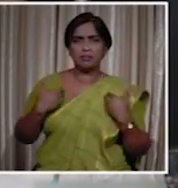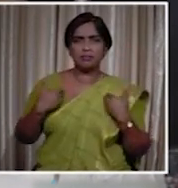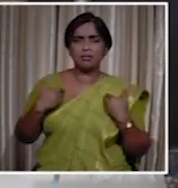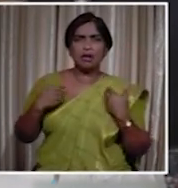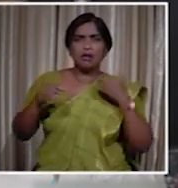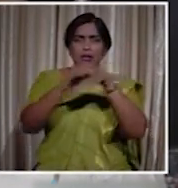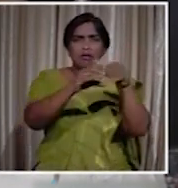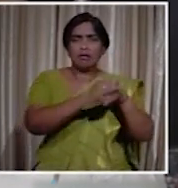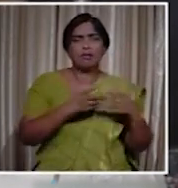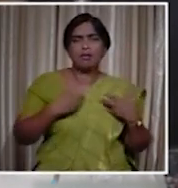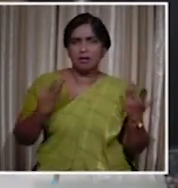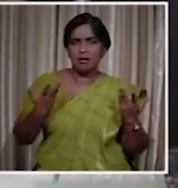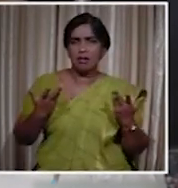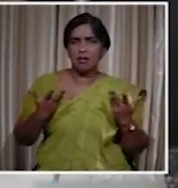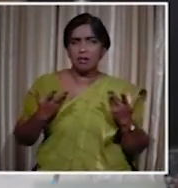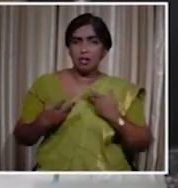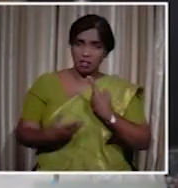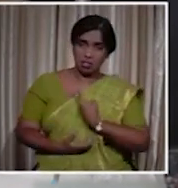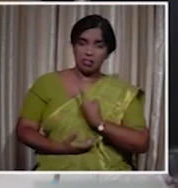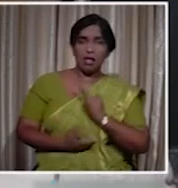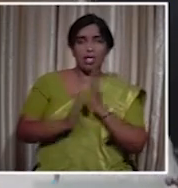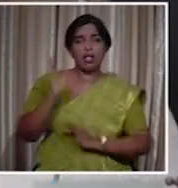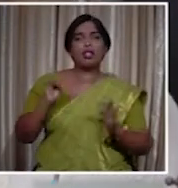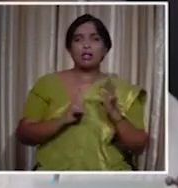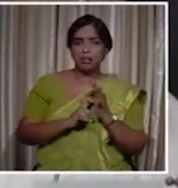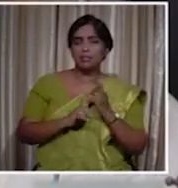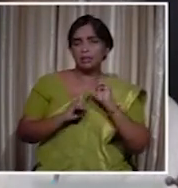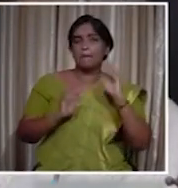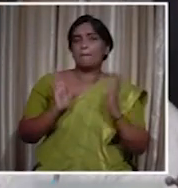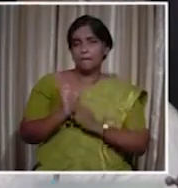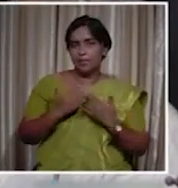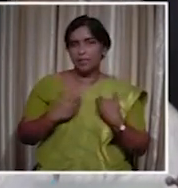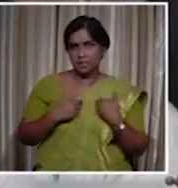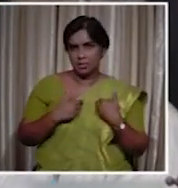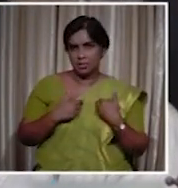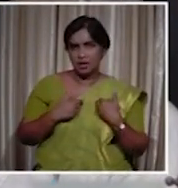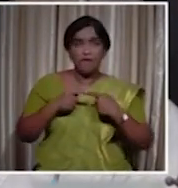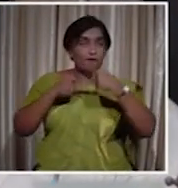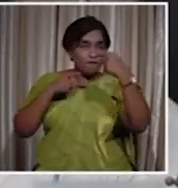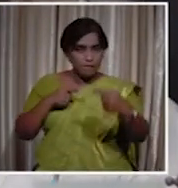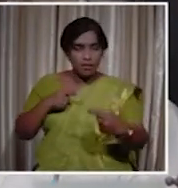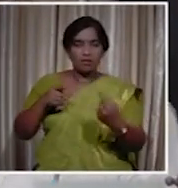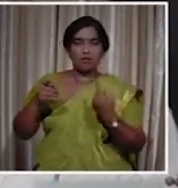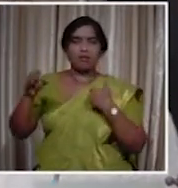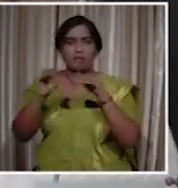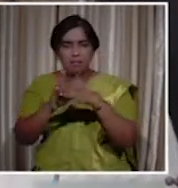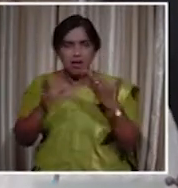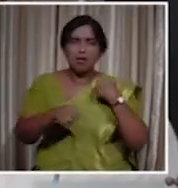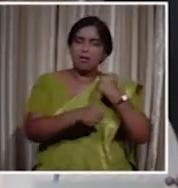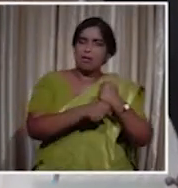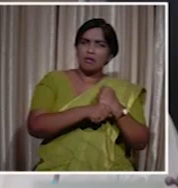එකකටවත් හිටියේ නැහැ. ඔක්කොමලා කියන්නේ මං තනි පක්ෂයේ ඇමතිවරය අගමැති කියලා. ඉතින් විපක්ෂයටත් මට සහභාගී වෙන්න බෑ. ආණ්ඩු